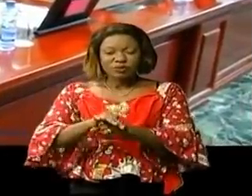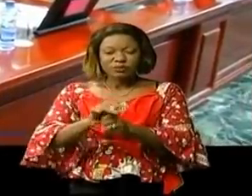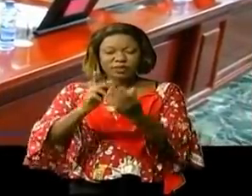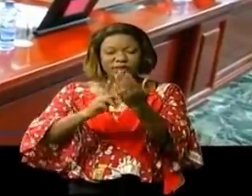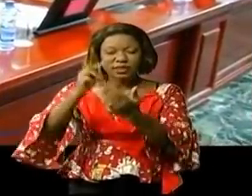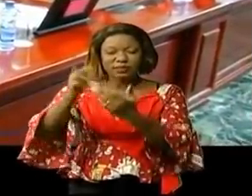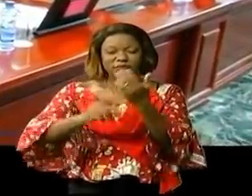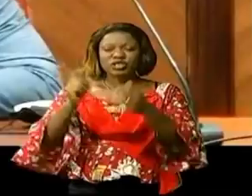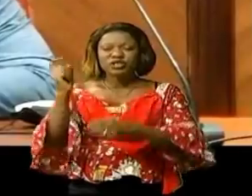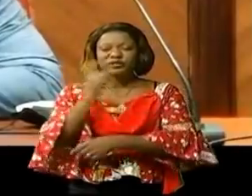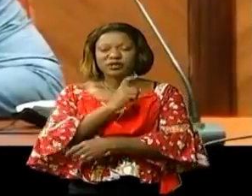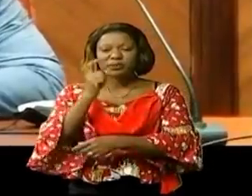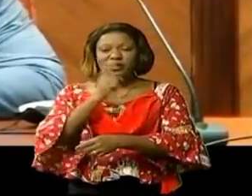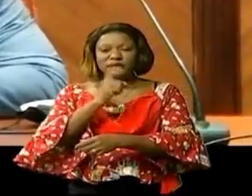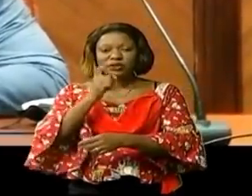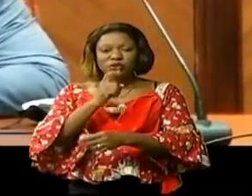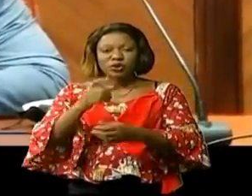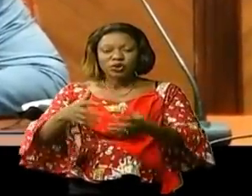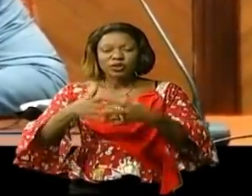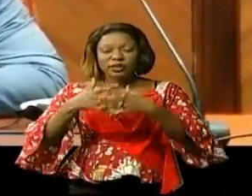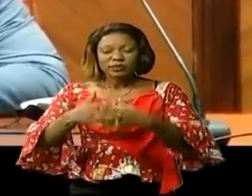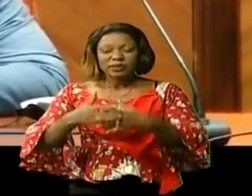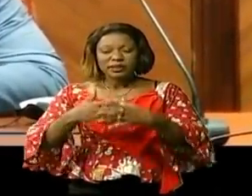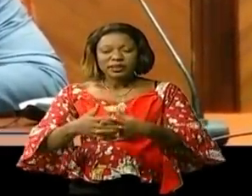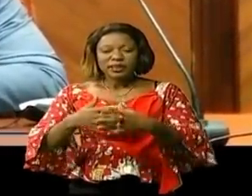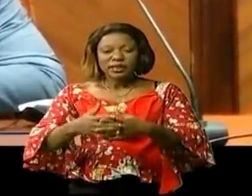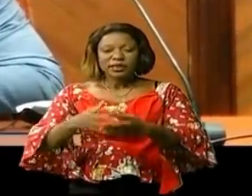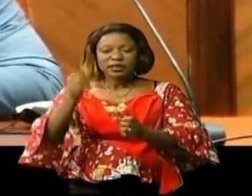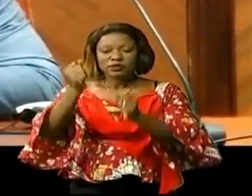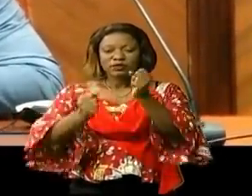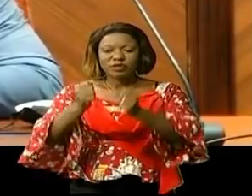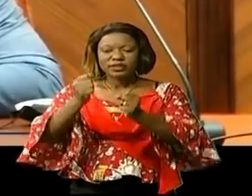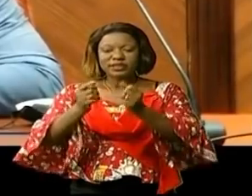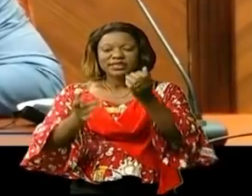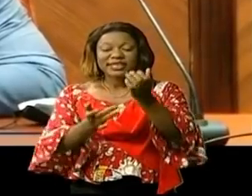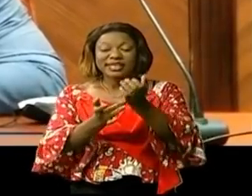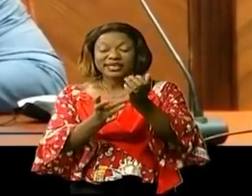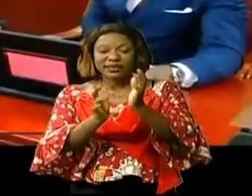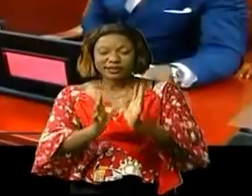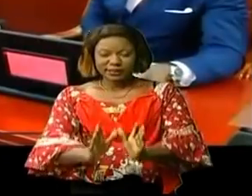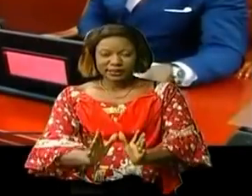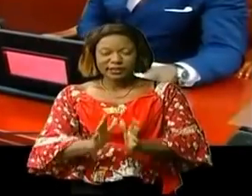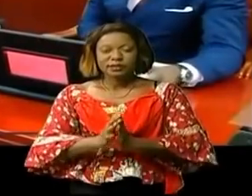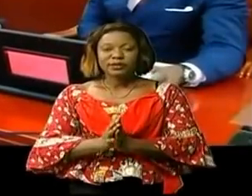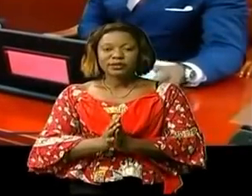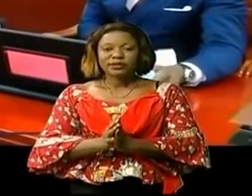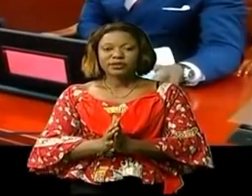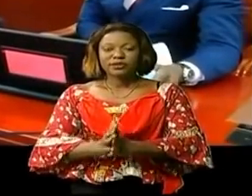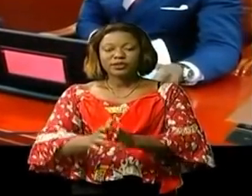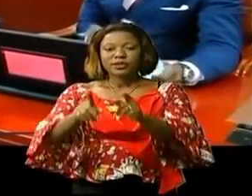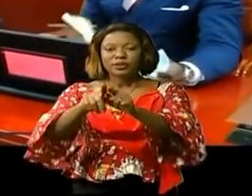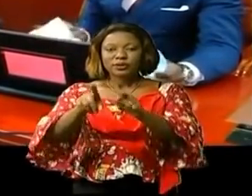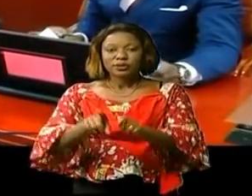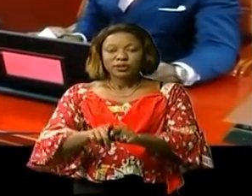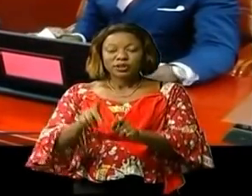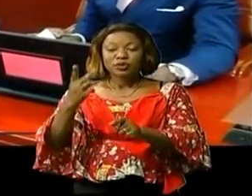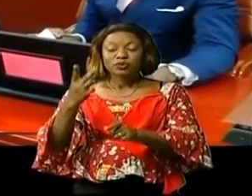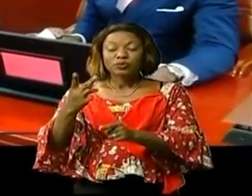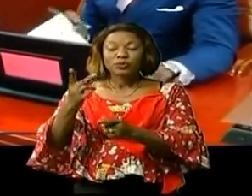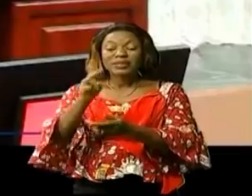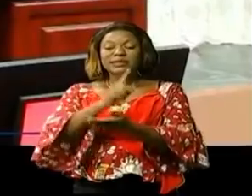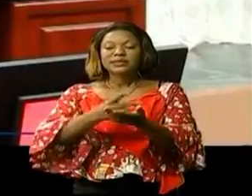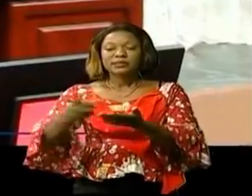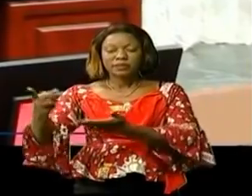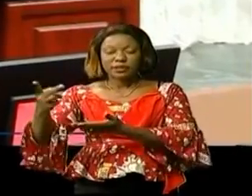de fabrication de batteries de véhicules électriques. Cet engagement qui avait été pris lors du Business Forum tenu à Kinshasa il y a 3 semaines a